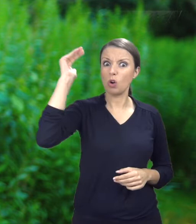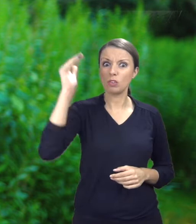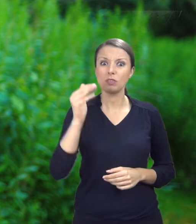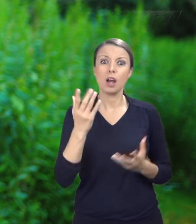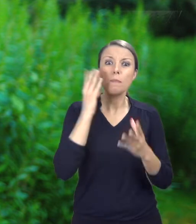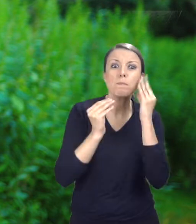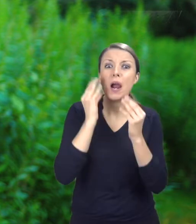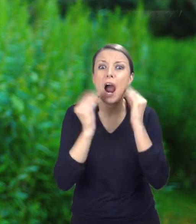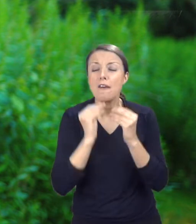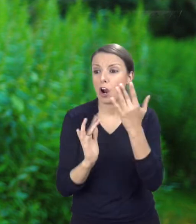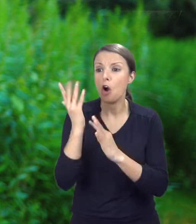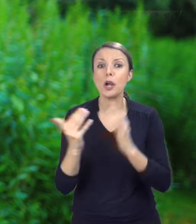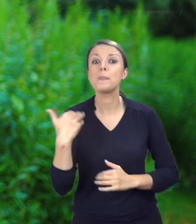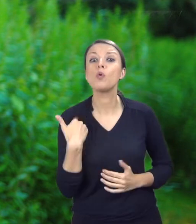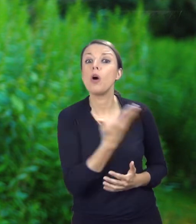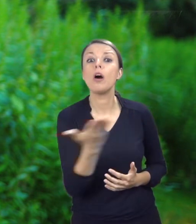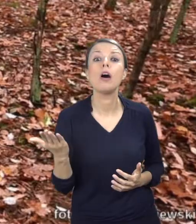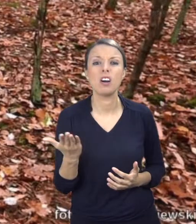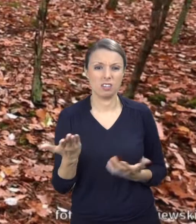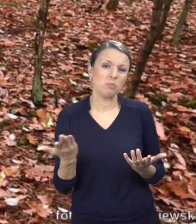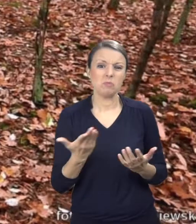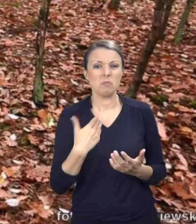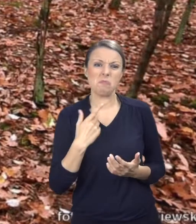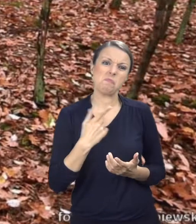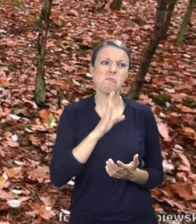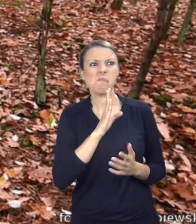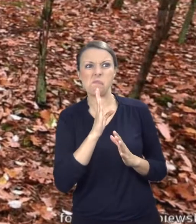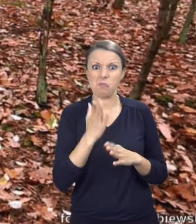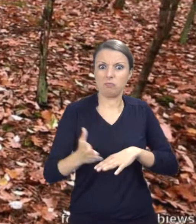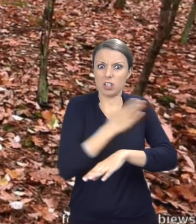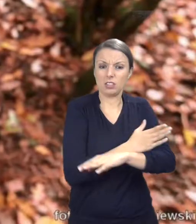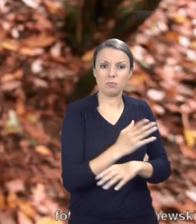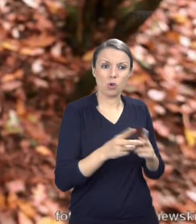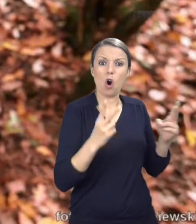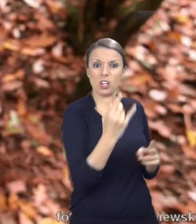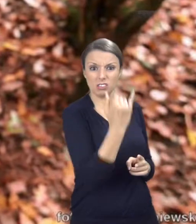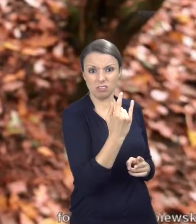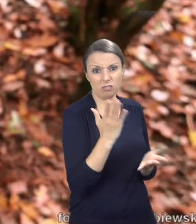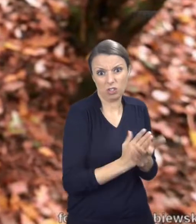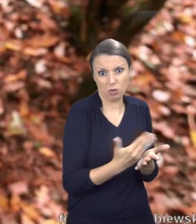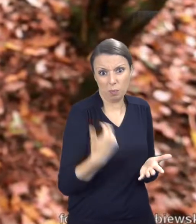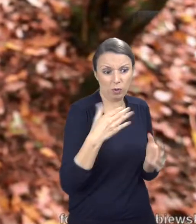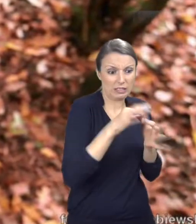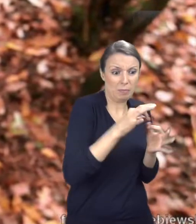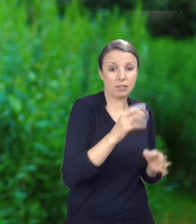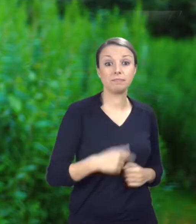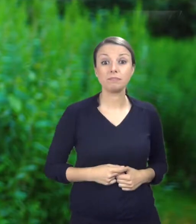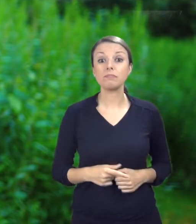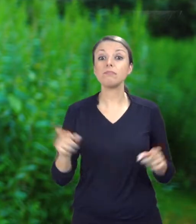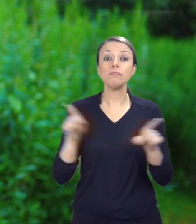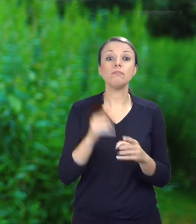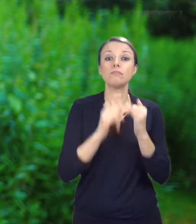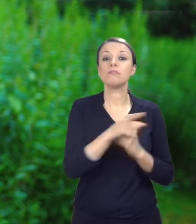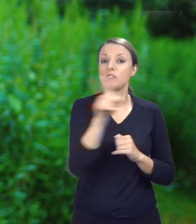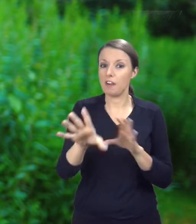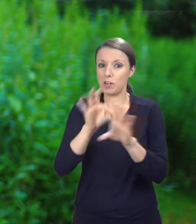dorosłym? Chyba tylko w dzieciństwie bawiliśmy się zapałkami. Jeżeli wybieramy się do szkoły przetrwania, warto jest zweryfikować, z kim mamy do czynienia. No nie